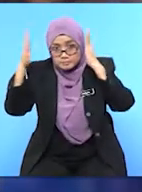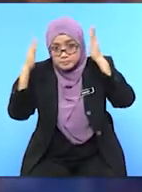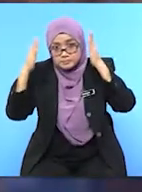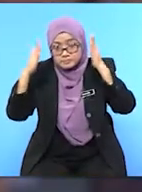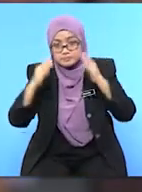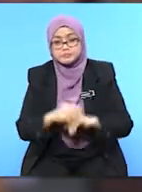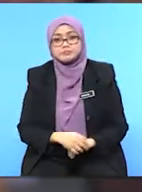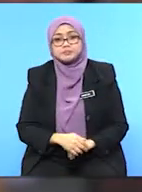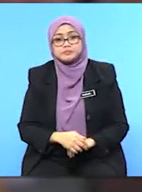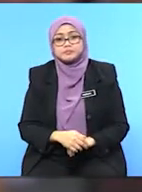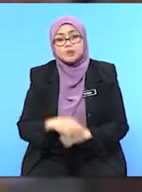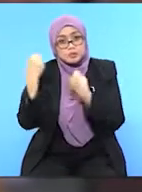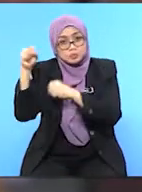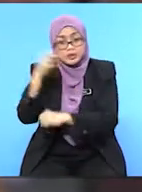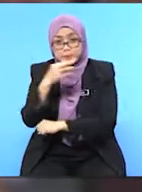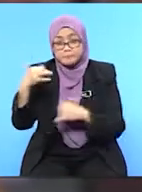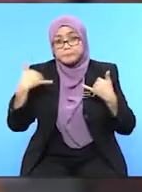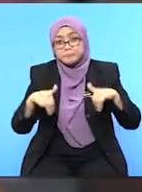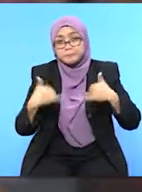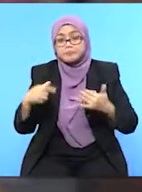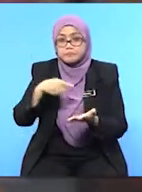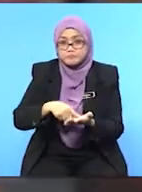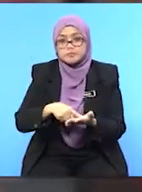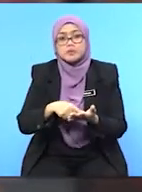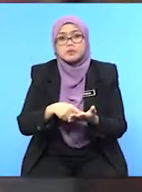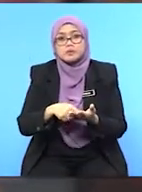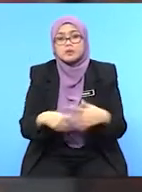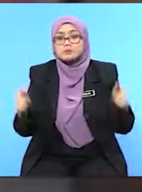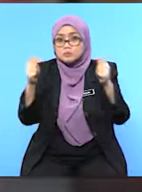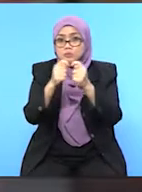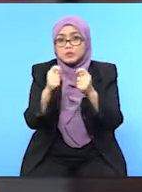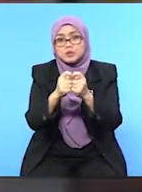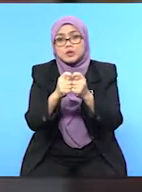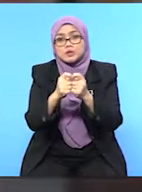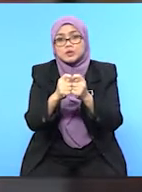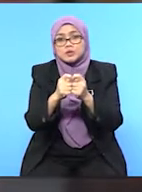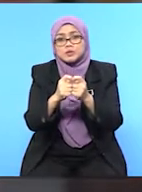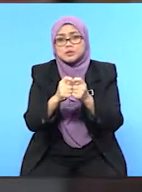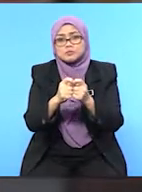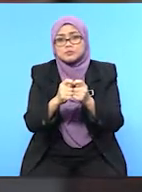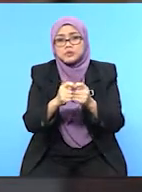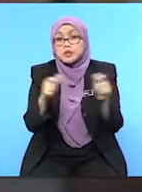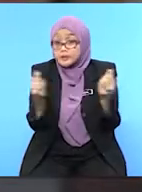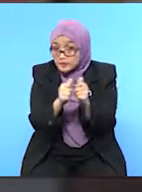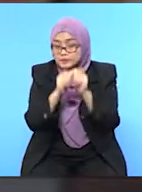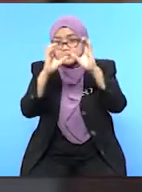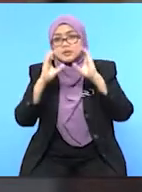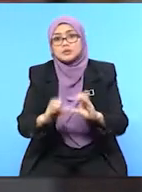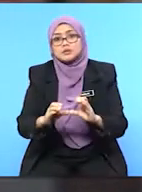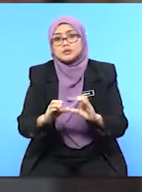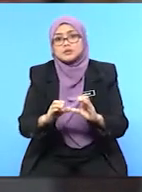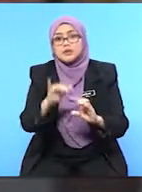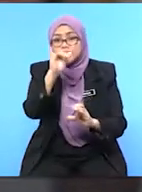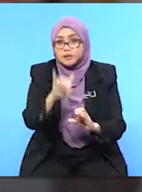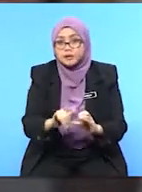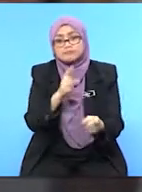sukain dan permainan ini merupakan Medan ketemuan kaum yang semula jadi ya grane kenyataan dalam intimate tissue